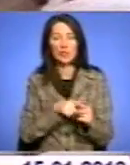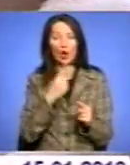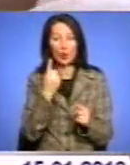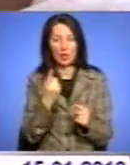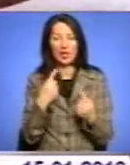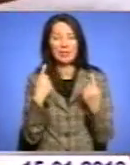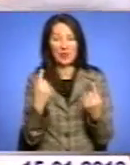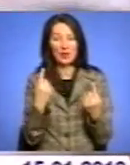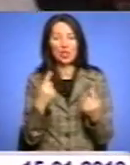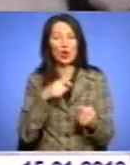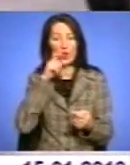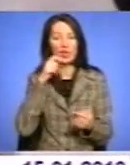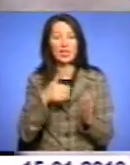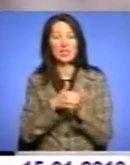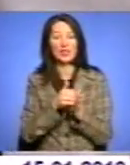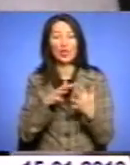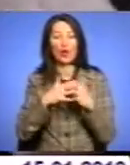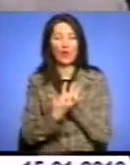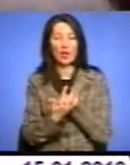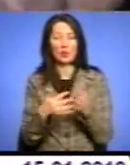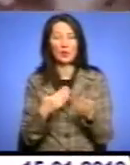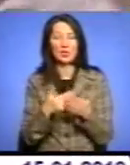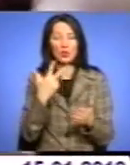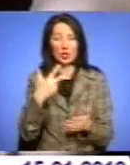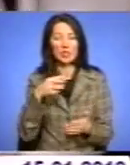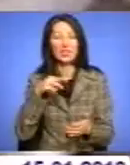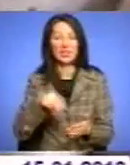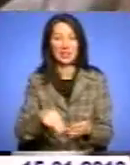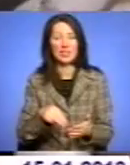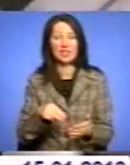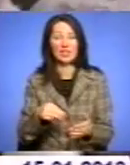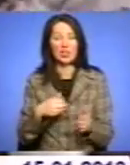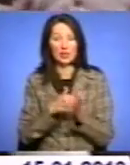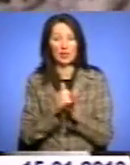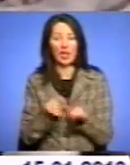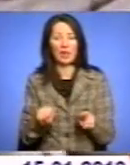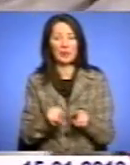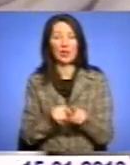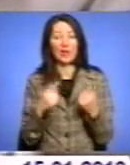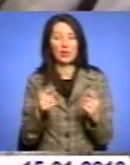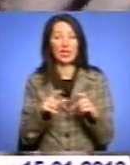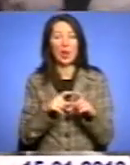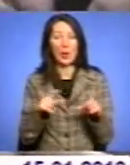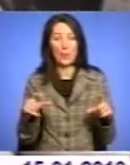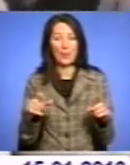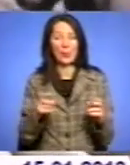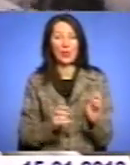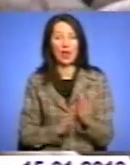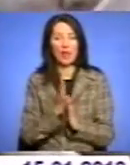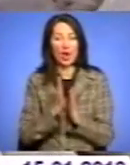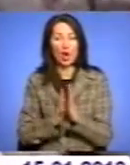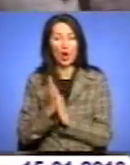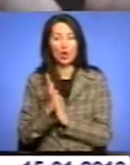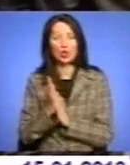найбільших в Україні свиноферм. Близько 30 тисяч голів. Загалом на таких великих підприємствах в Україні вирощують майже 5 мільйонів